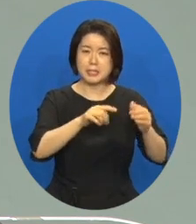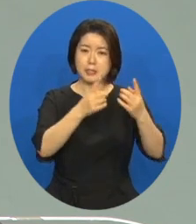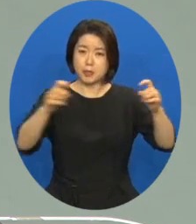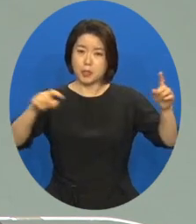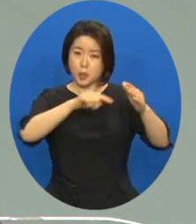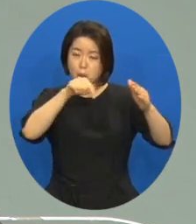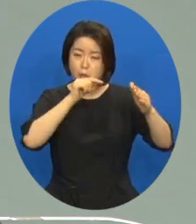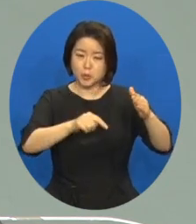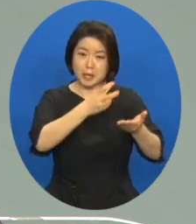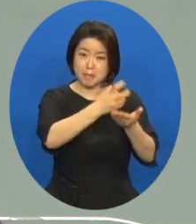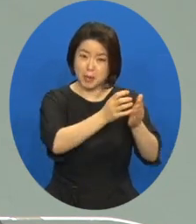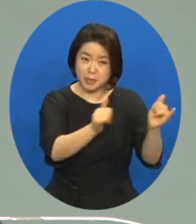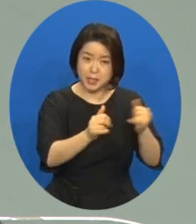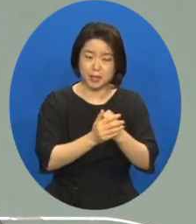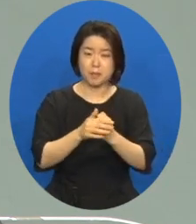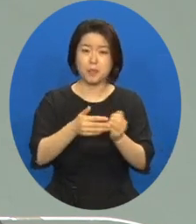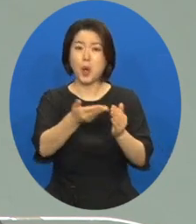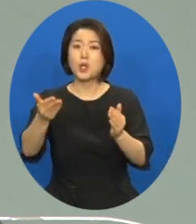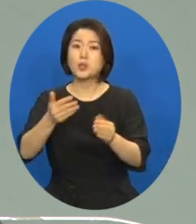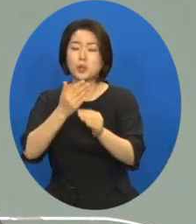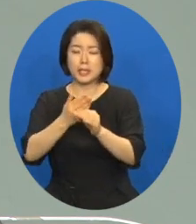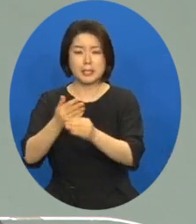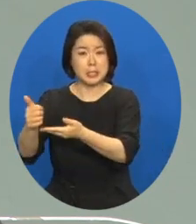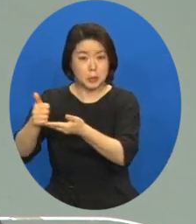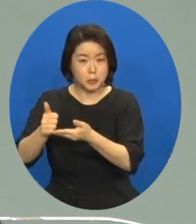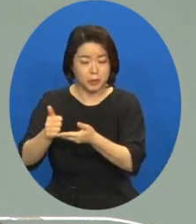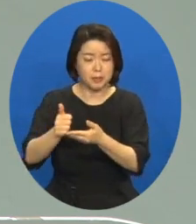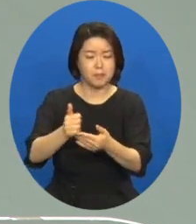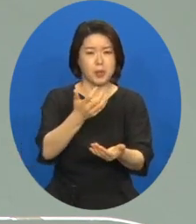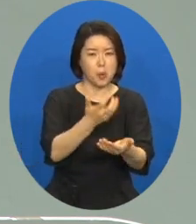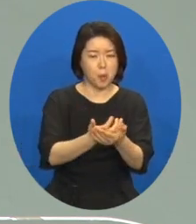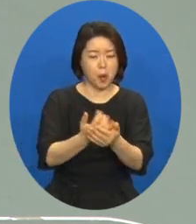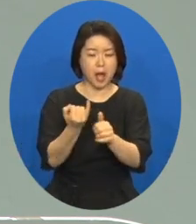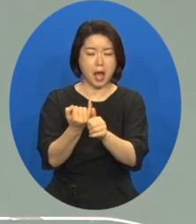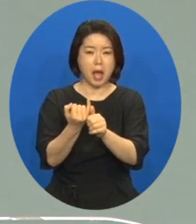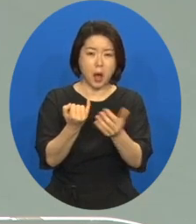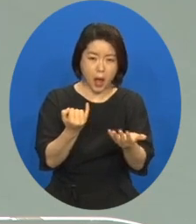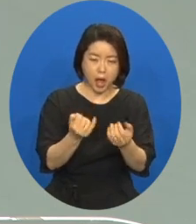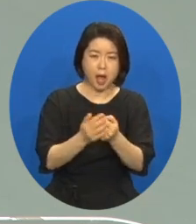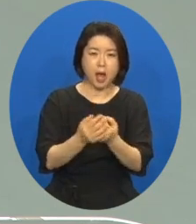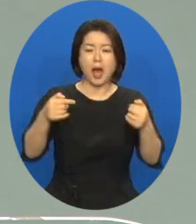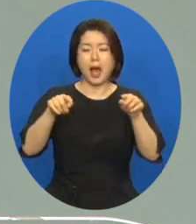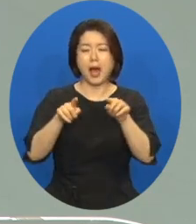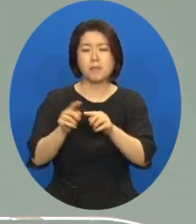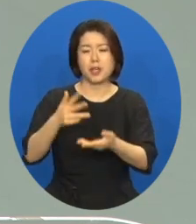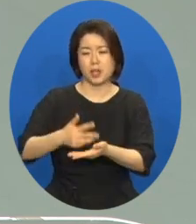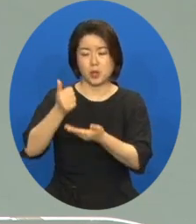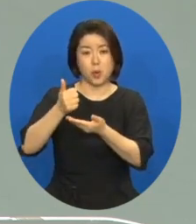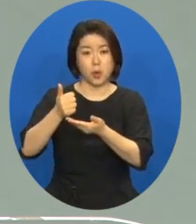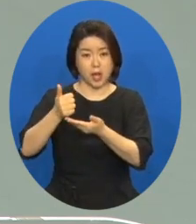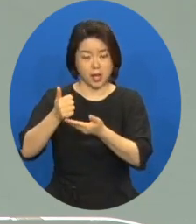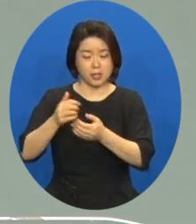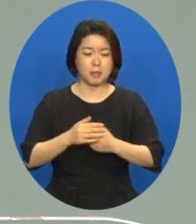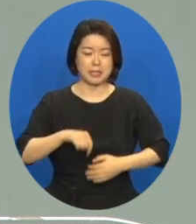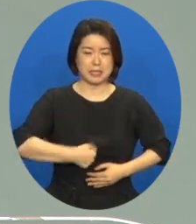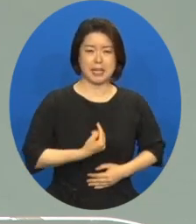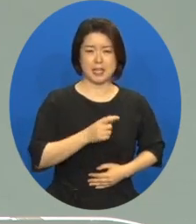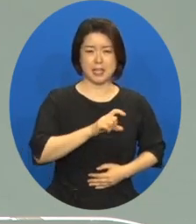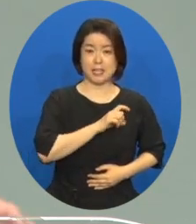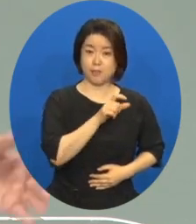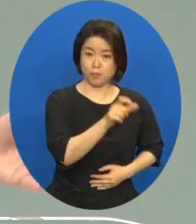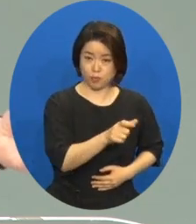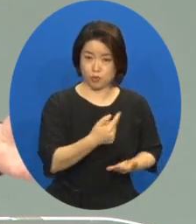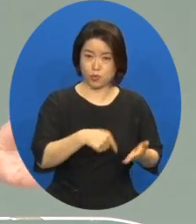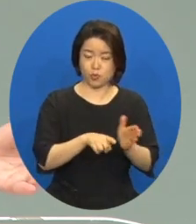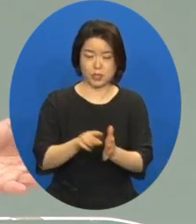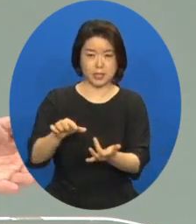및 너희 중에 있는 객과 고아와 과부가 함께 내 하나님 여호와께서 자기의 이름을 두시려고 택하신